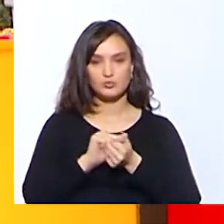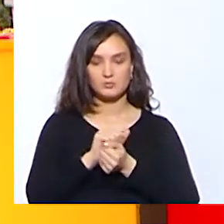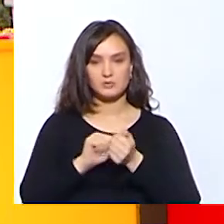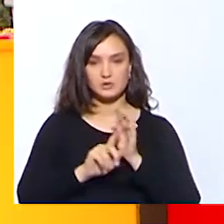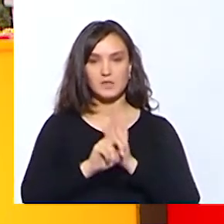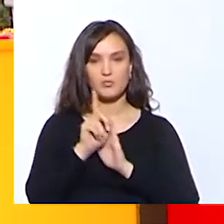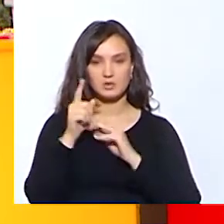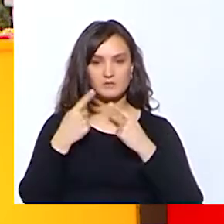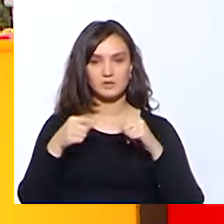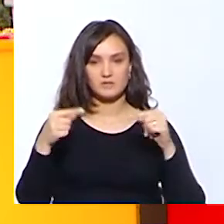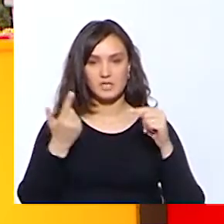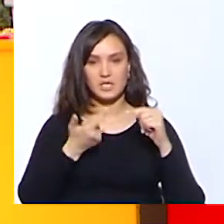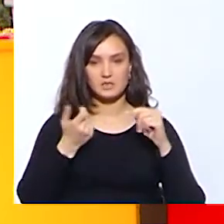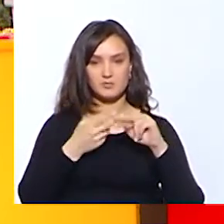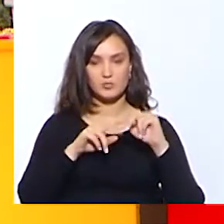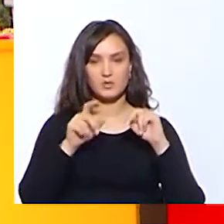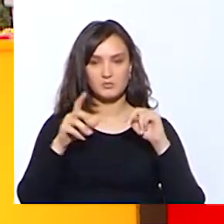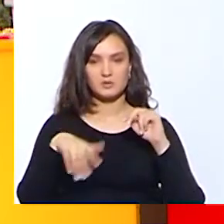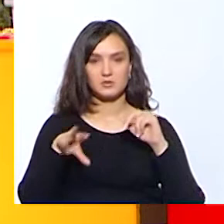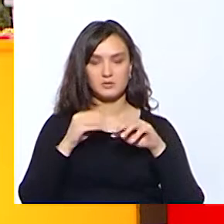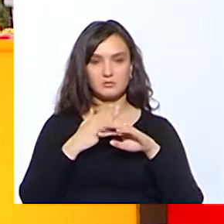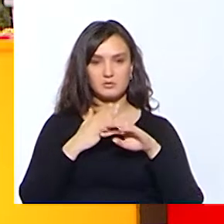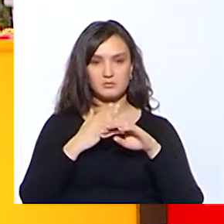წარმოქმნიან სხვადასხვა სახის გაზებს და ამიტომ ადამიანებს აქვს